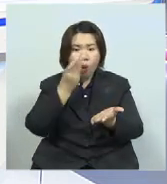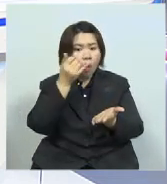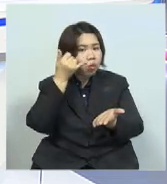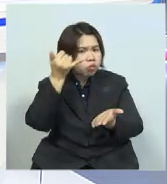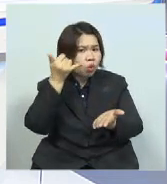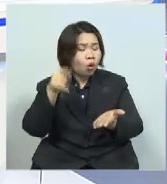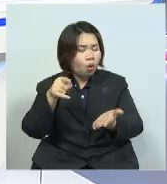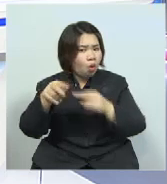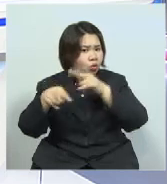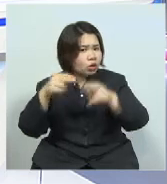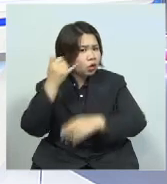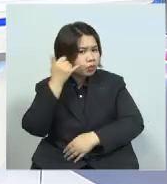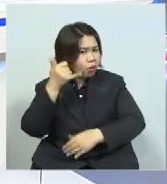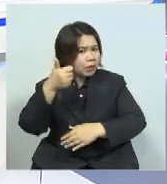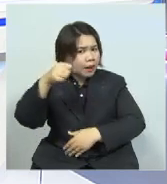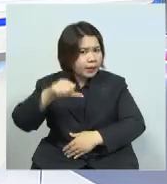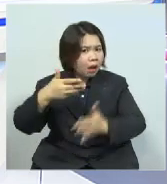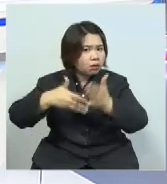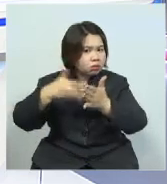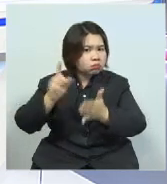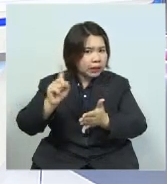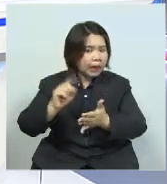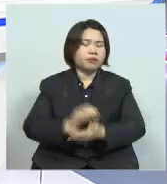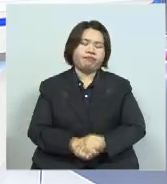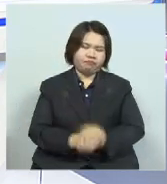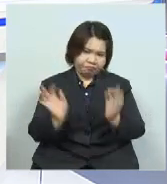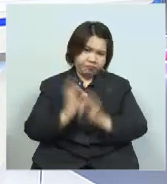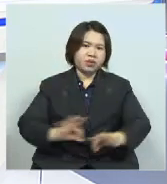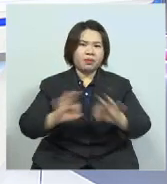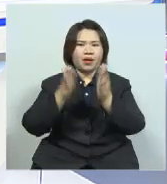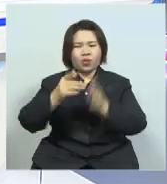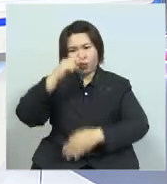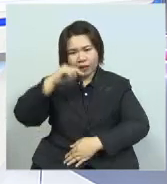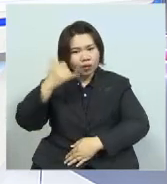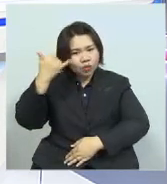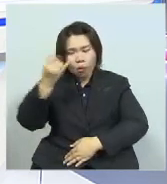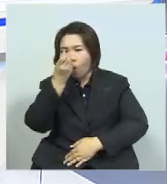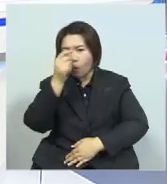โทรเดี๋ยวนั้นเลยลองเช็คดูก่อนว่าโทรติดไหมมีคนรับสายไหมติดต่อเจ้าหน้าที่ไทยที่สถานทูต